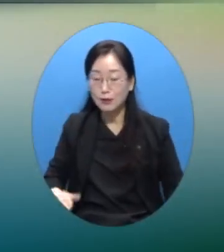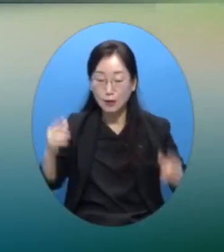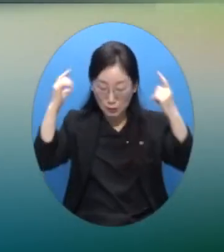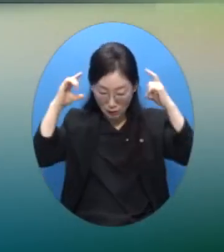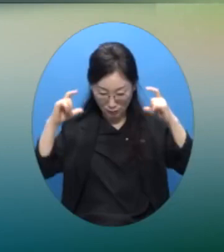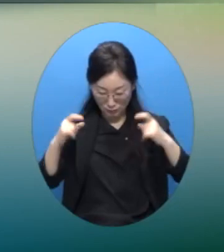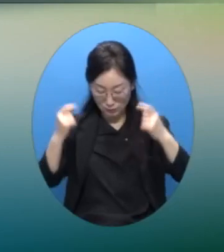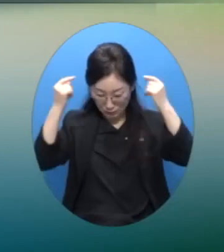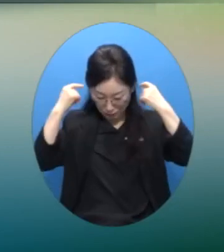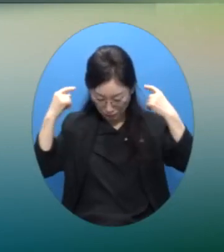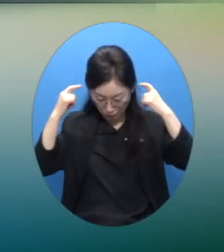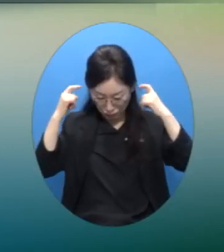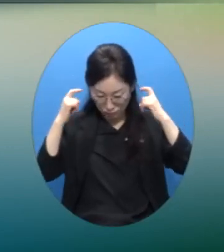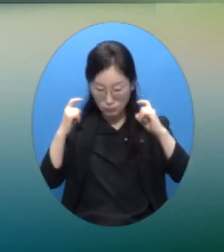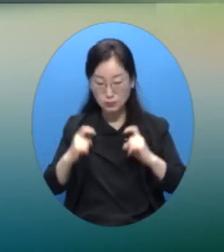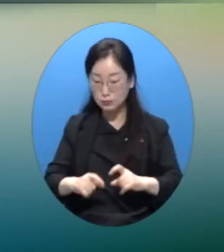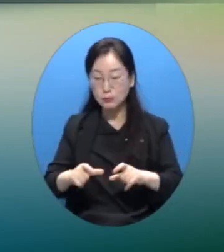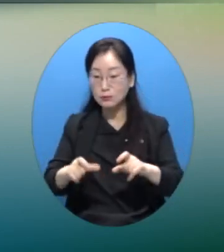귀에 안 되네?